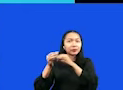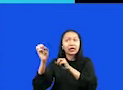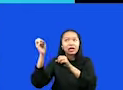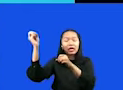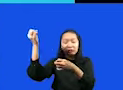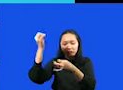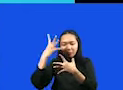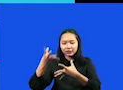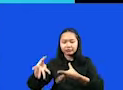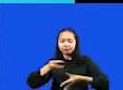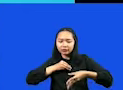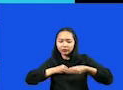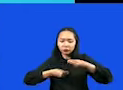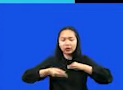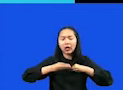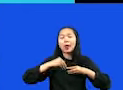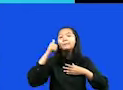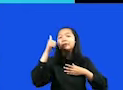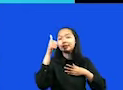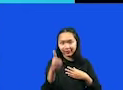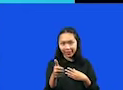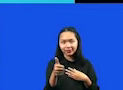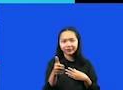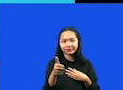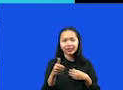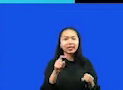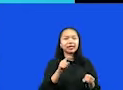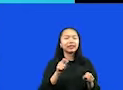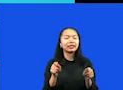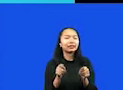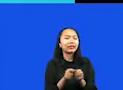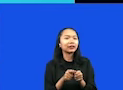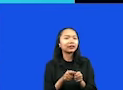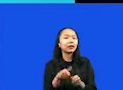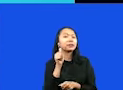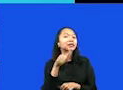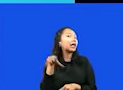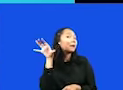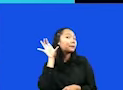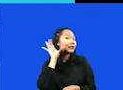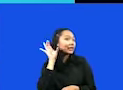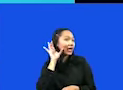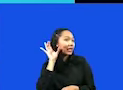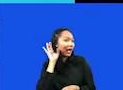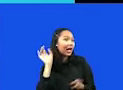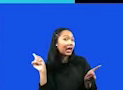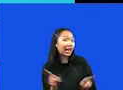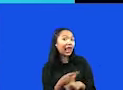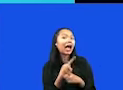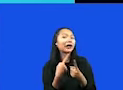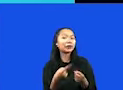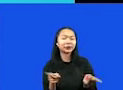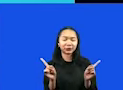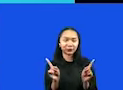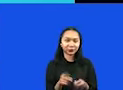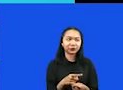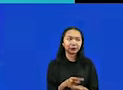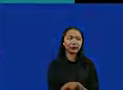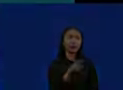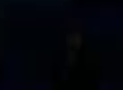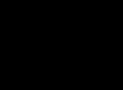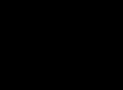inspirasi-inspirasi yang sudah kita dapatkan dengan mendengarkan lagi satu selingan lagu berikut